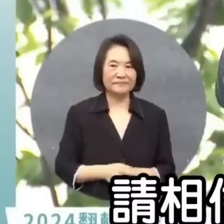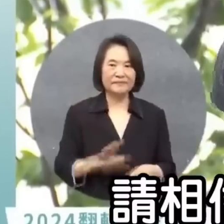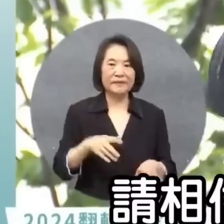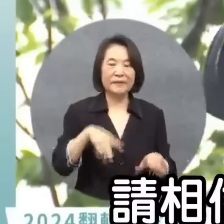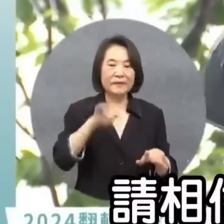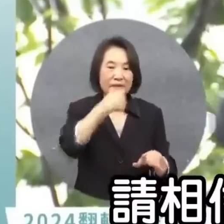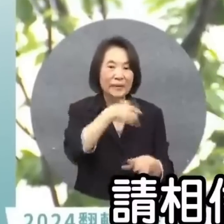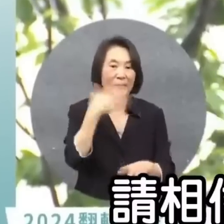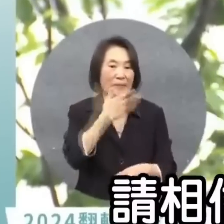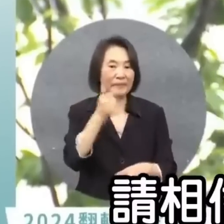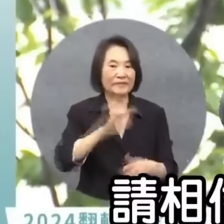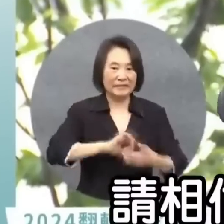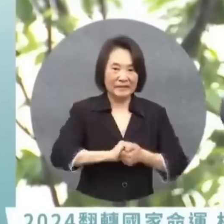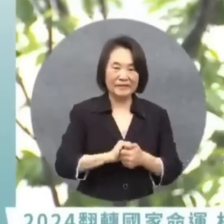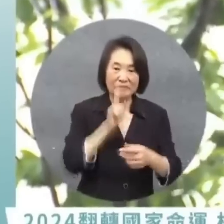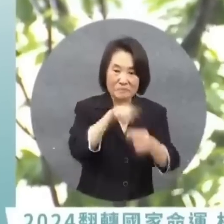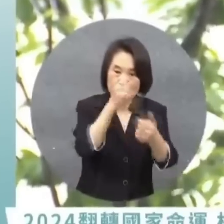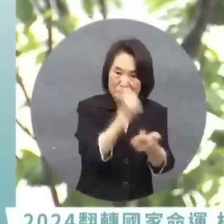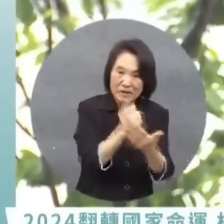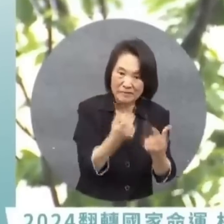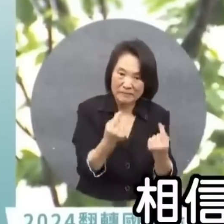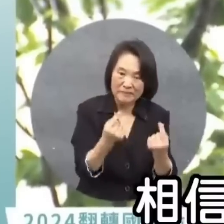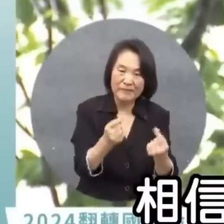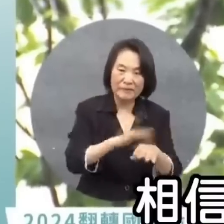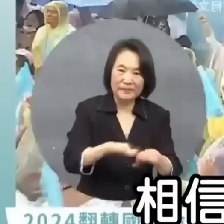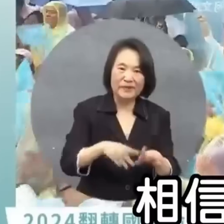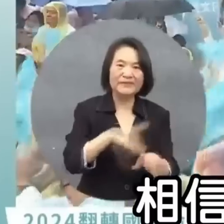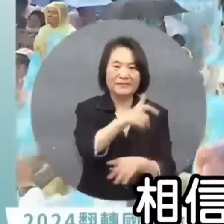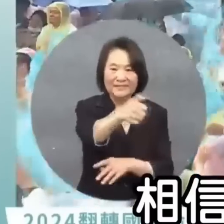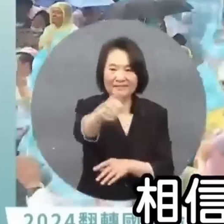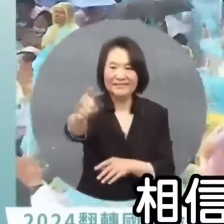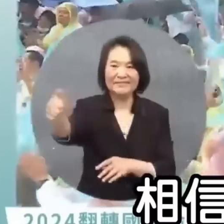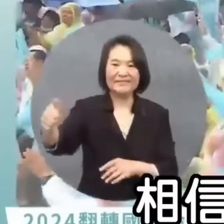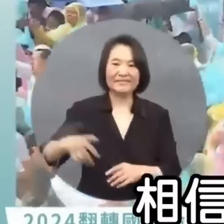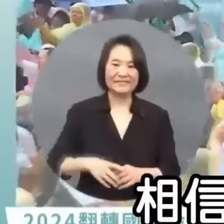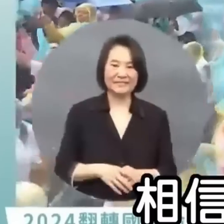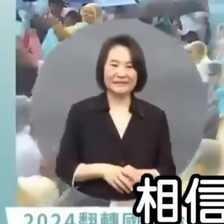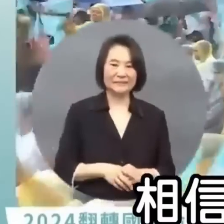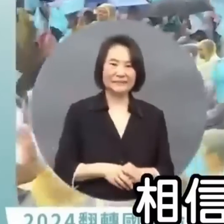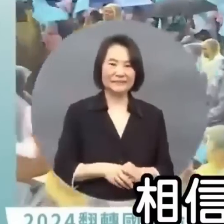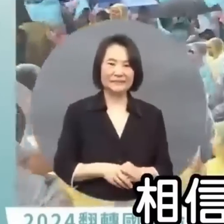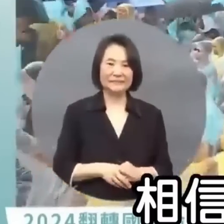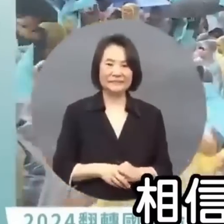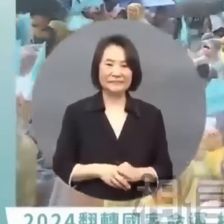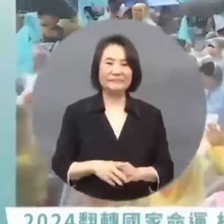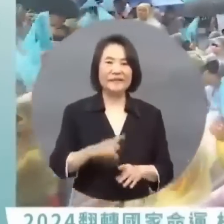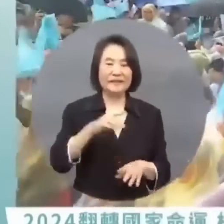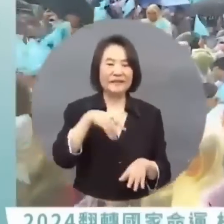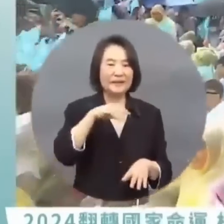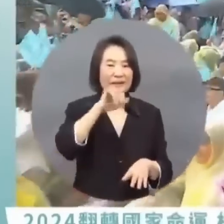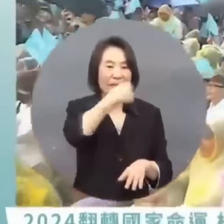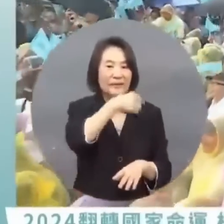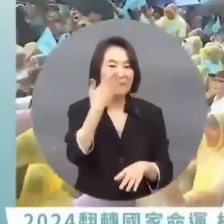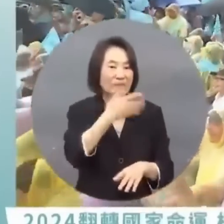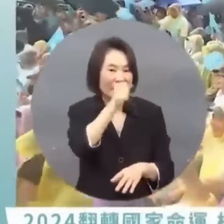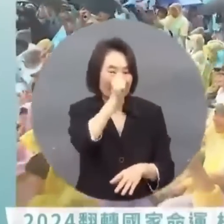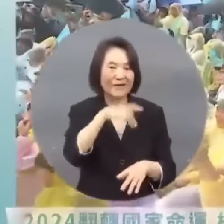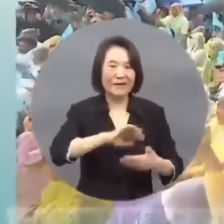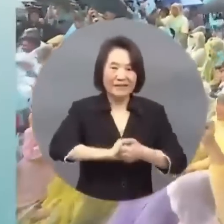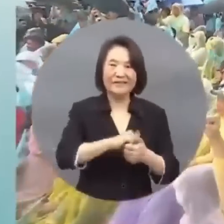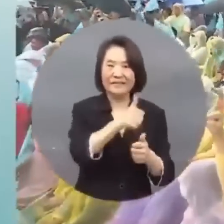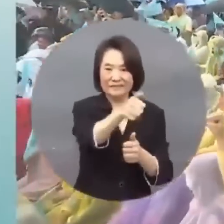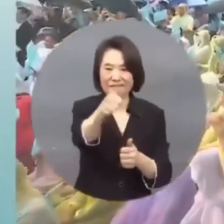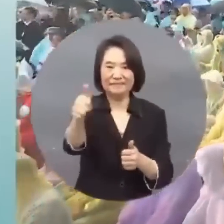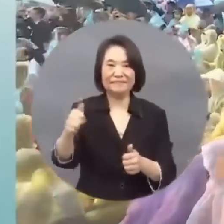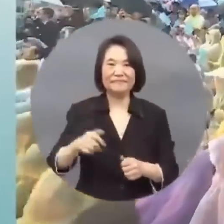台湾一定会实现。谢谢大家。 相信美好台湾一定会实现，谢谢大家，我们掌声鼓